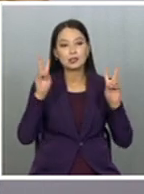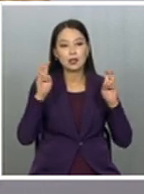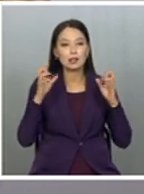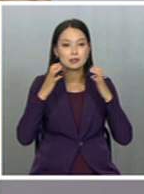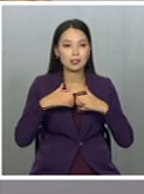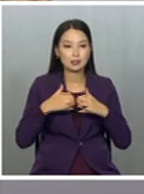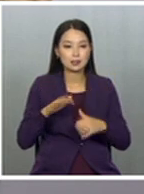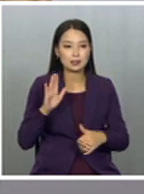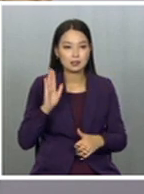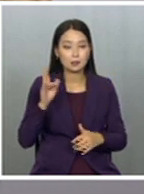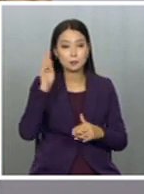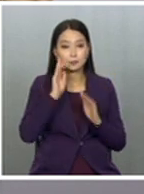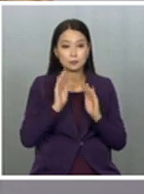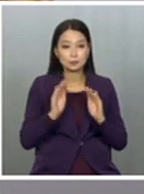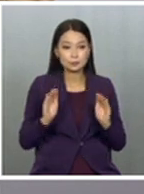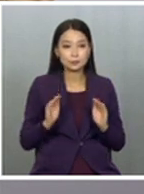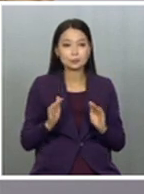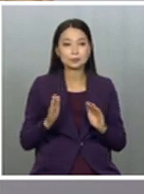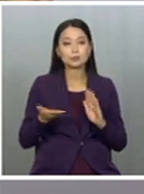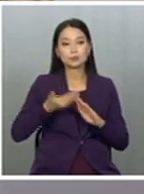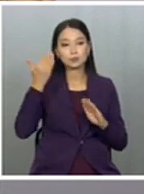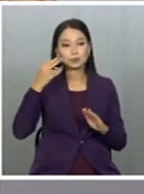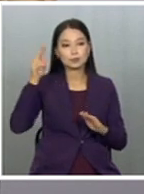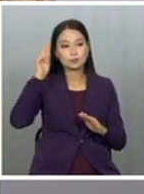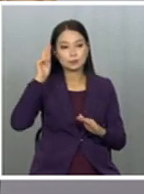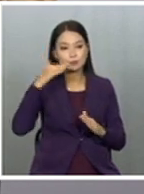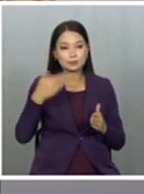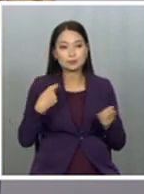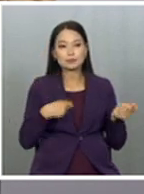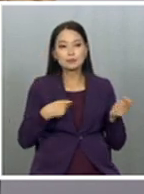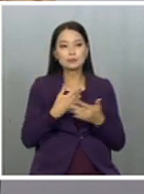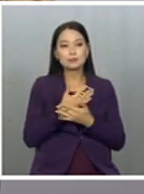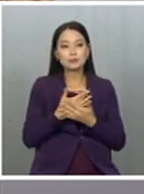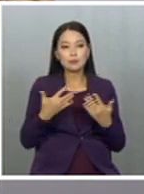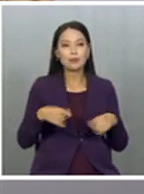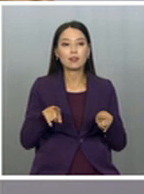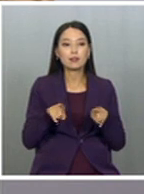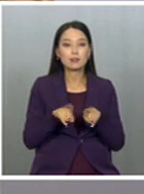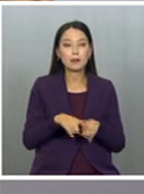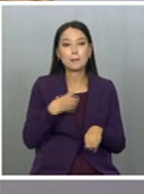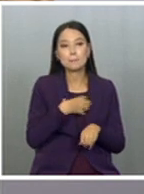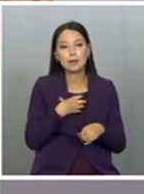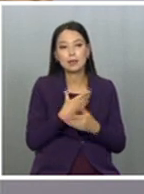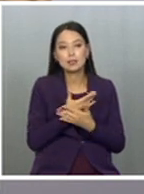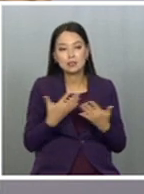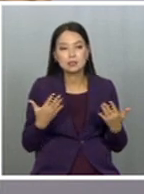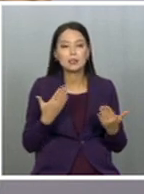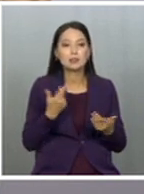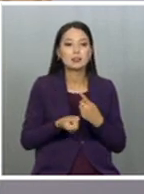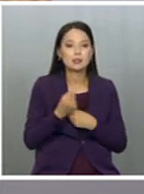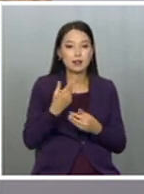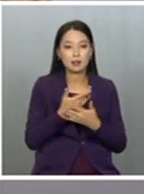талдайсыздар. Оқушылар, өткен сабақта айтыс сюжетінің басталуы, байланысуы, дамуымен